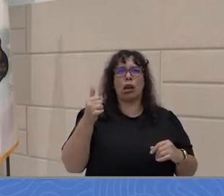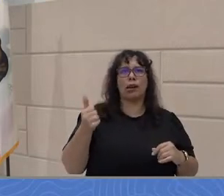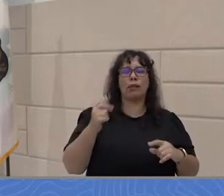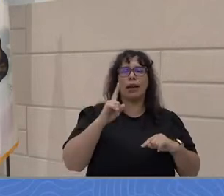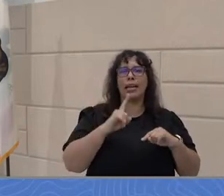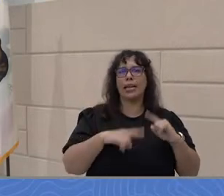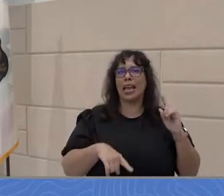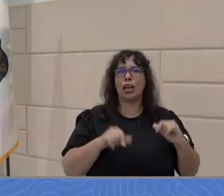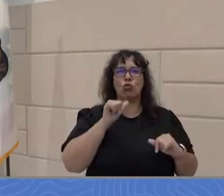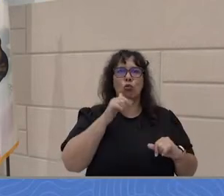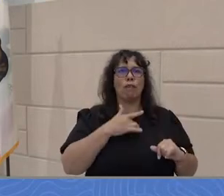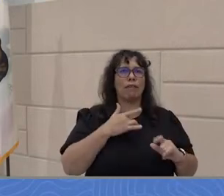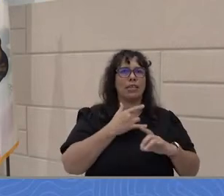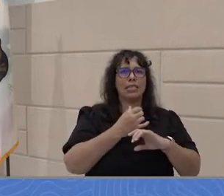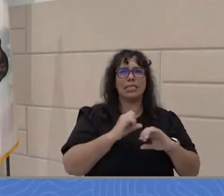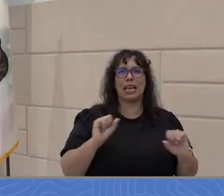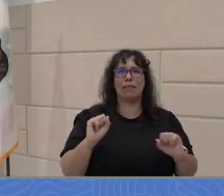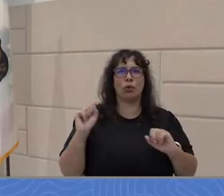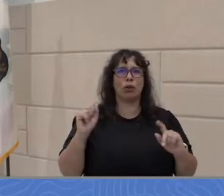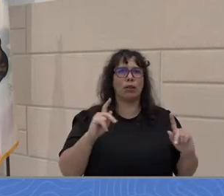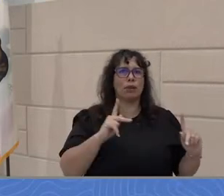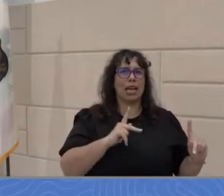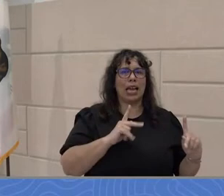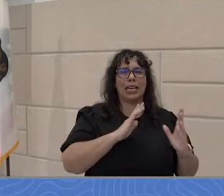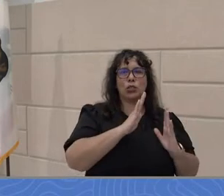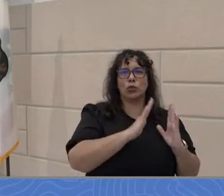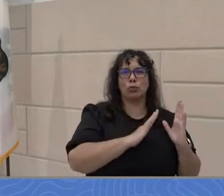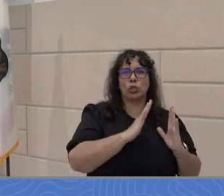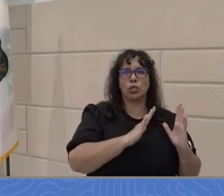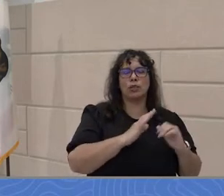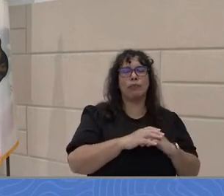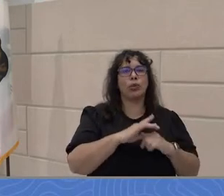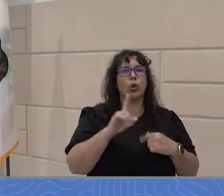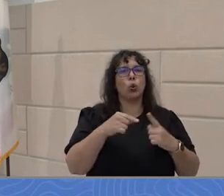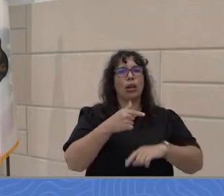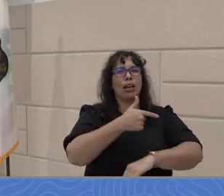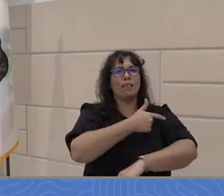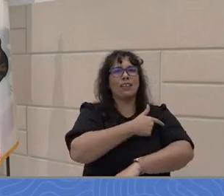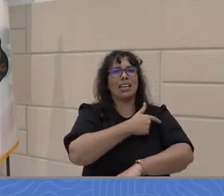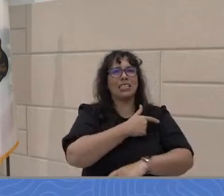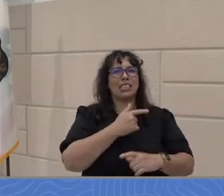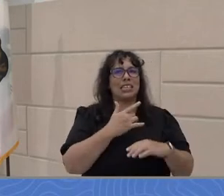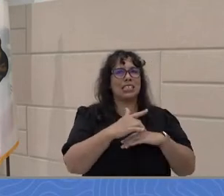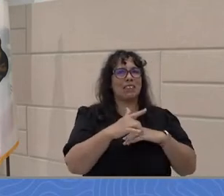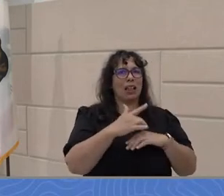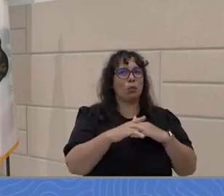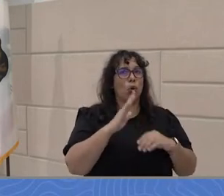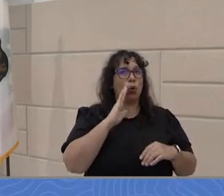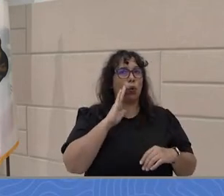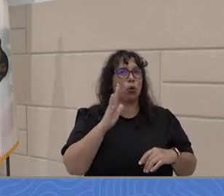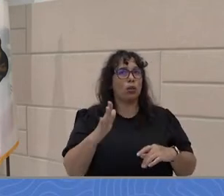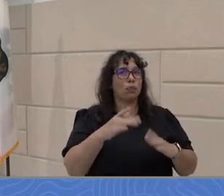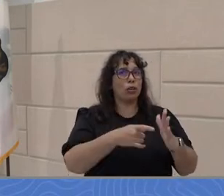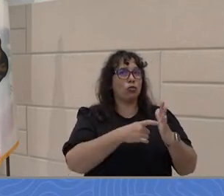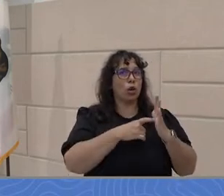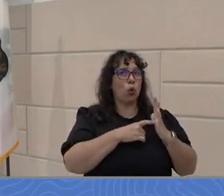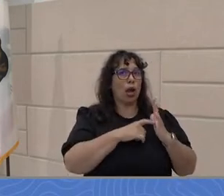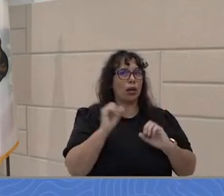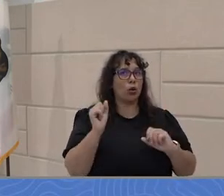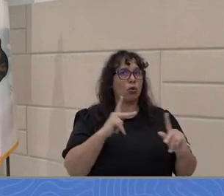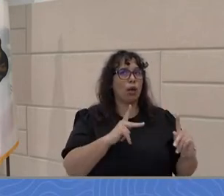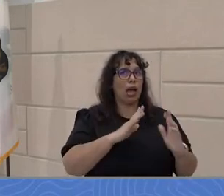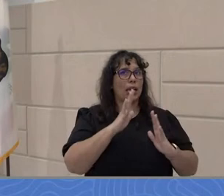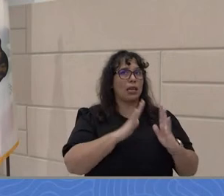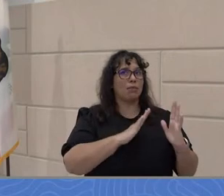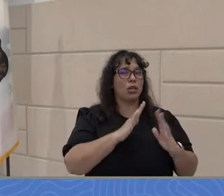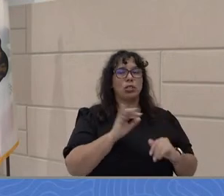ចាក់ថ្នាំគាត់មានការភ័យព្រួយណាបាទនៅពេលឆ្នាំសិក្សាថ្មីពីព្រោះឲ្យក្មេងខ្លះអត់មានបានទ